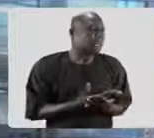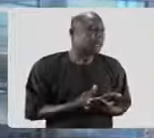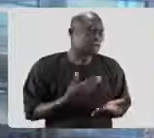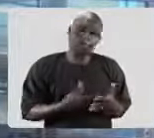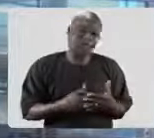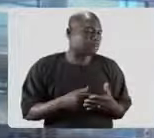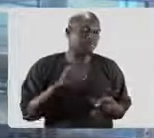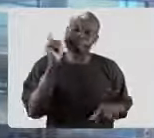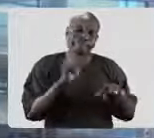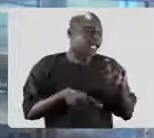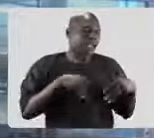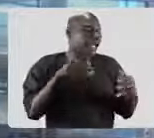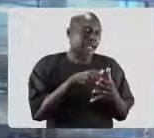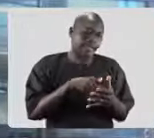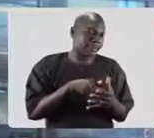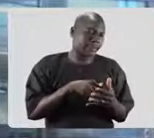na medifo